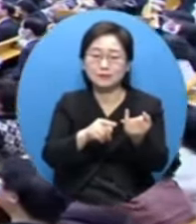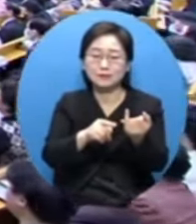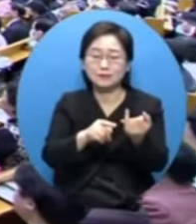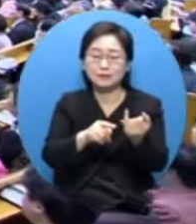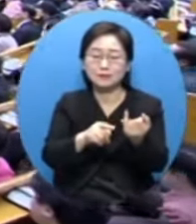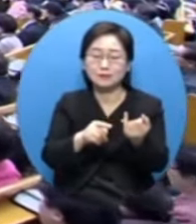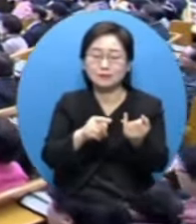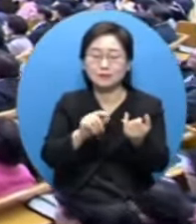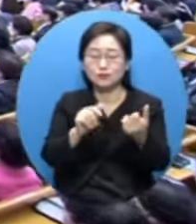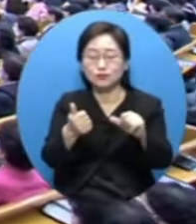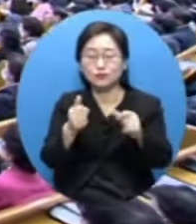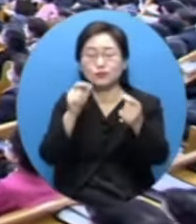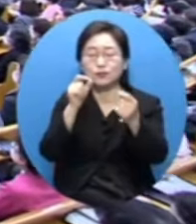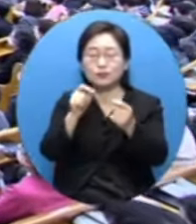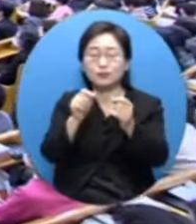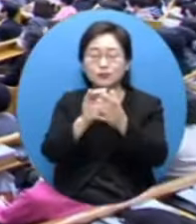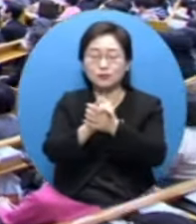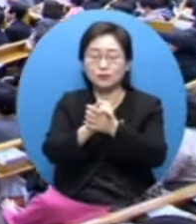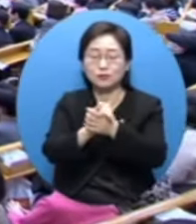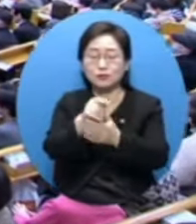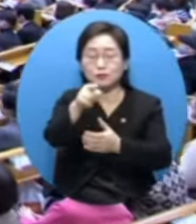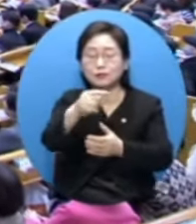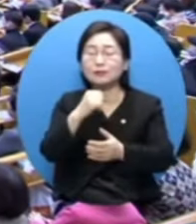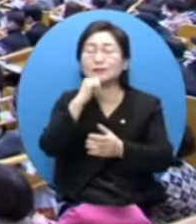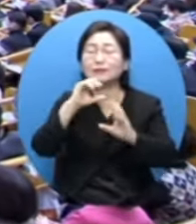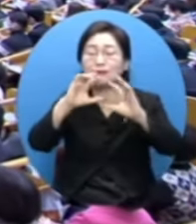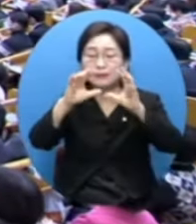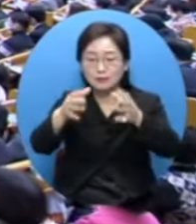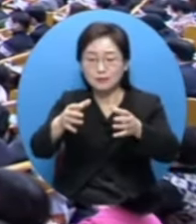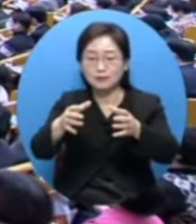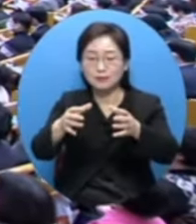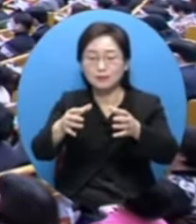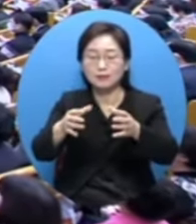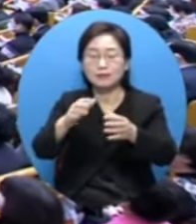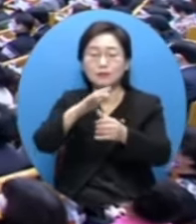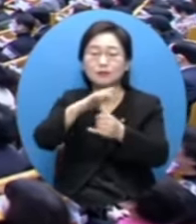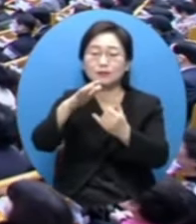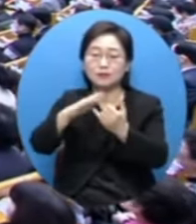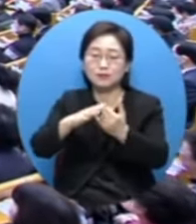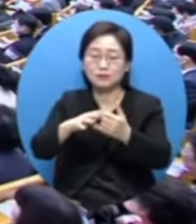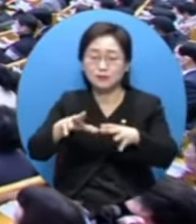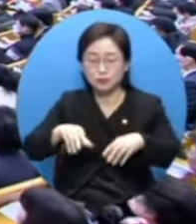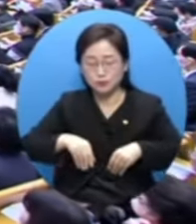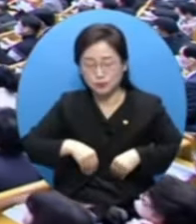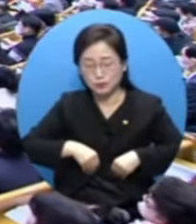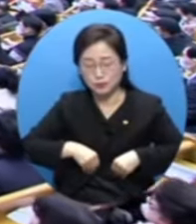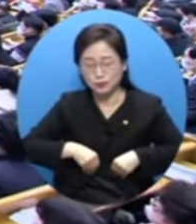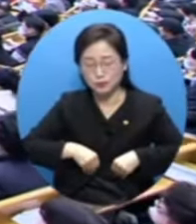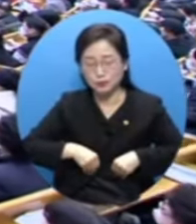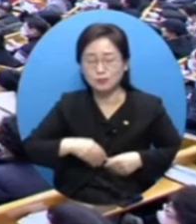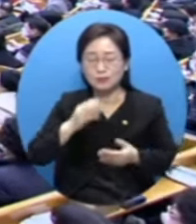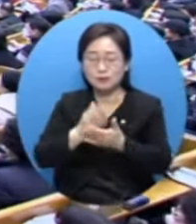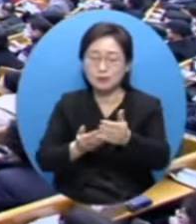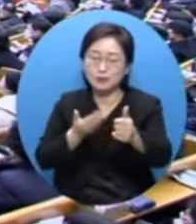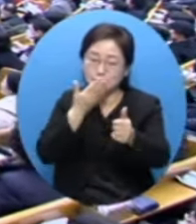죽음을 바라보면서 기도하는 것은 소말리아에 있는 아이들이 굶주려서 벗어나기를 위해서 하나님께 기도드린